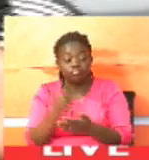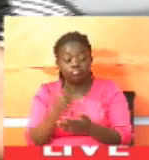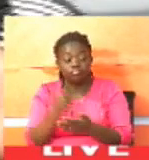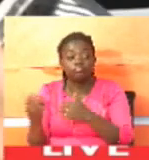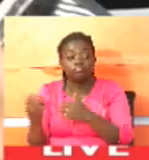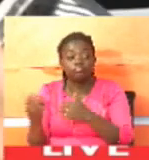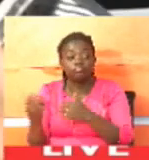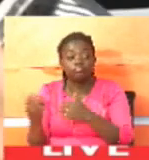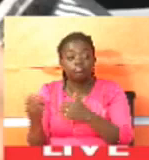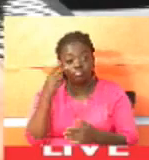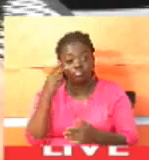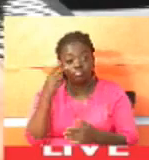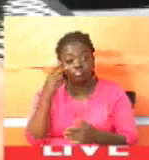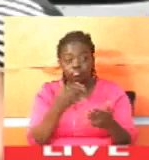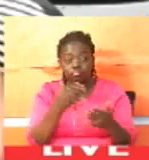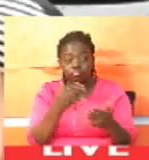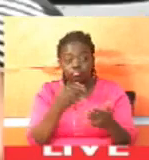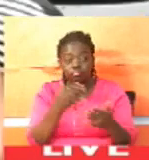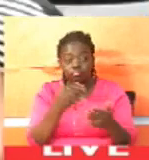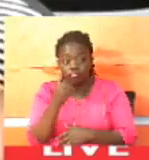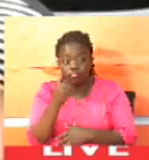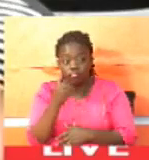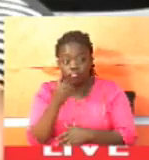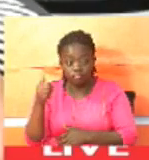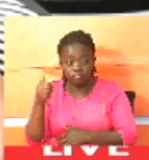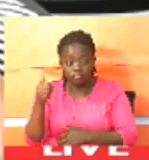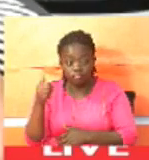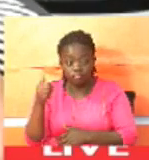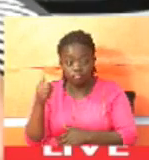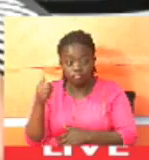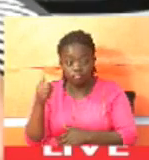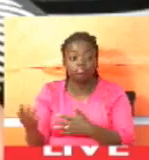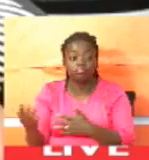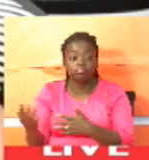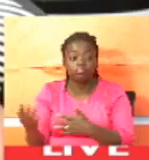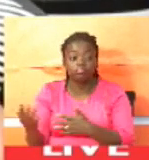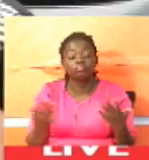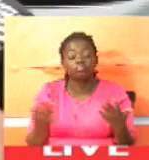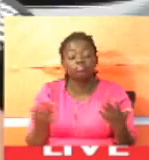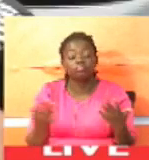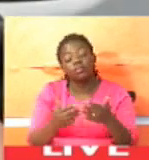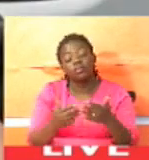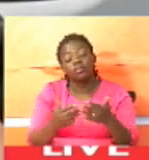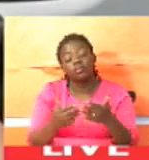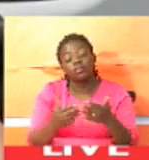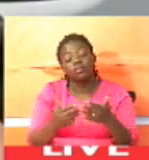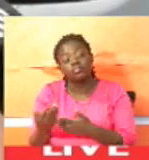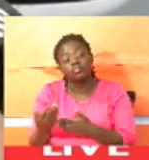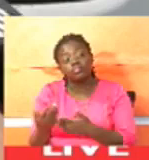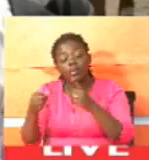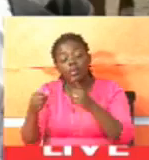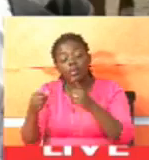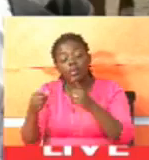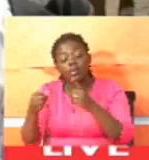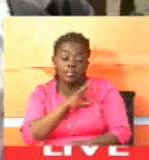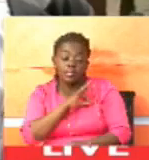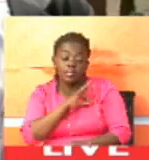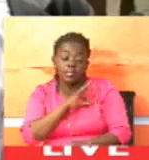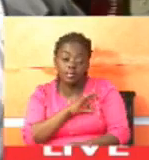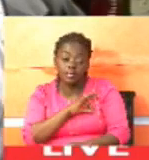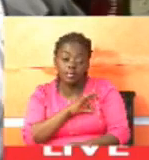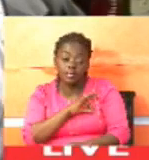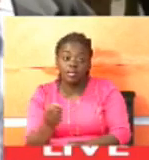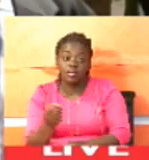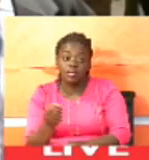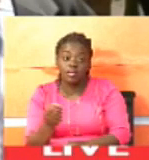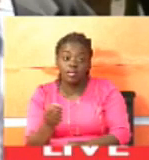sitampu ndaba ya mulembe ennyo n'okusinga eri ebino zebakoze eki zibaleese kifo ky'okweta sitampu empya nga batongeddeko ku musaala. Akakiiko ka disitulikiti